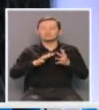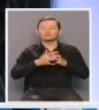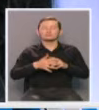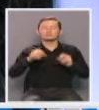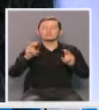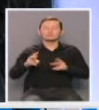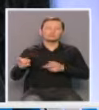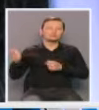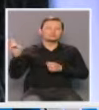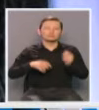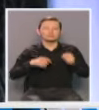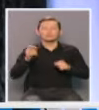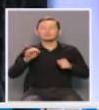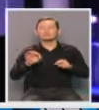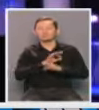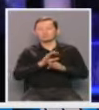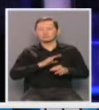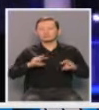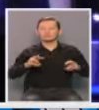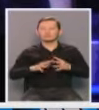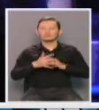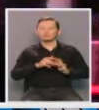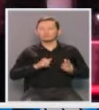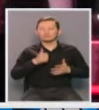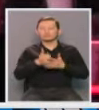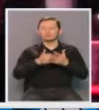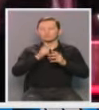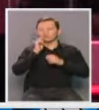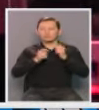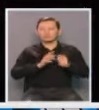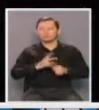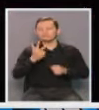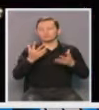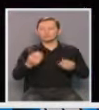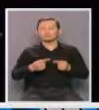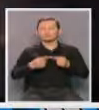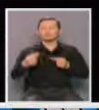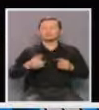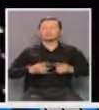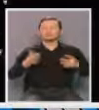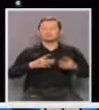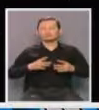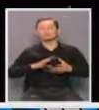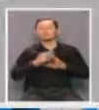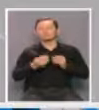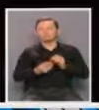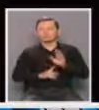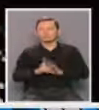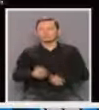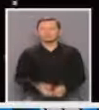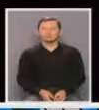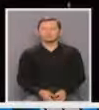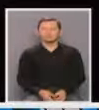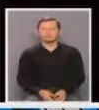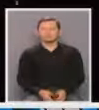арнайы келген эстрада жұлдыздарына аудан әкімінің алғыс хатын табыстады. 3 күнге созылған фестиваль мерекелік отшашумен аяқталды.